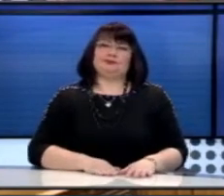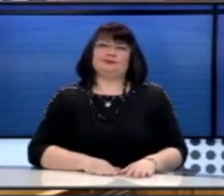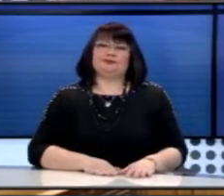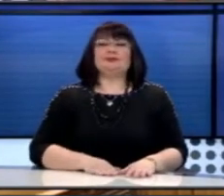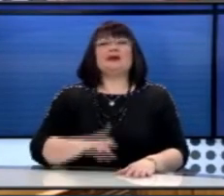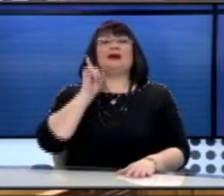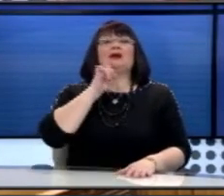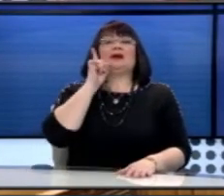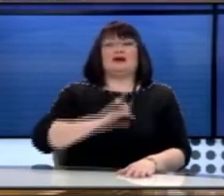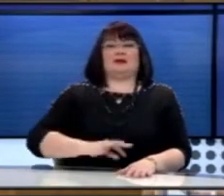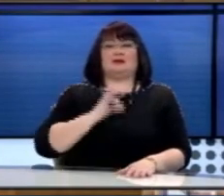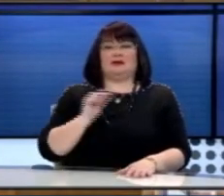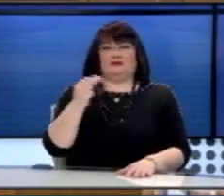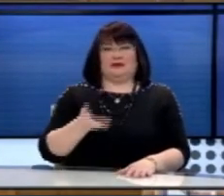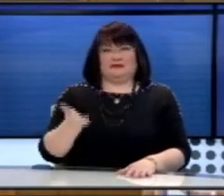Κυρίες και κύριοι συνάδελφοι,